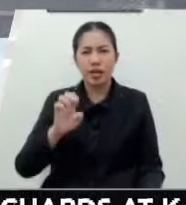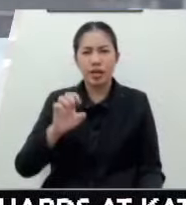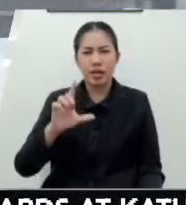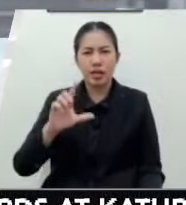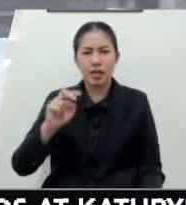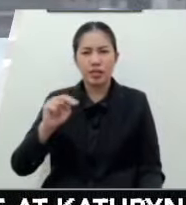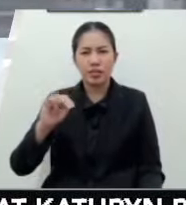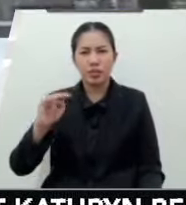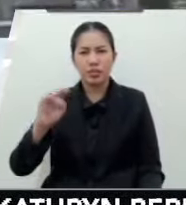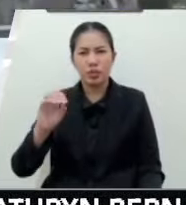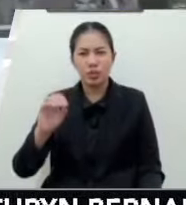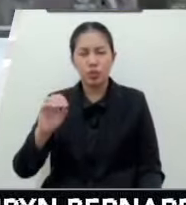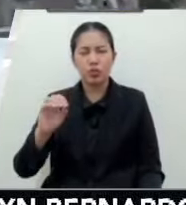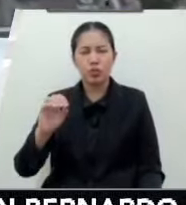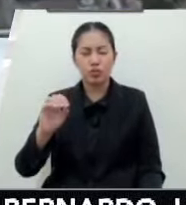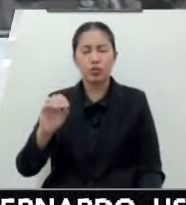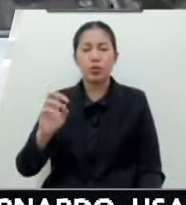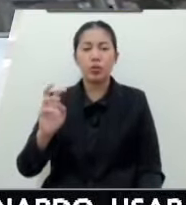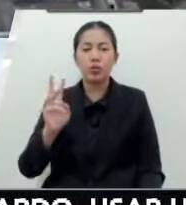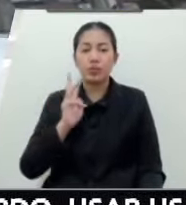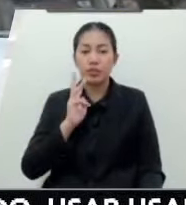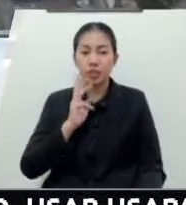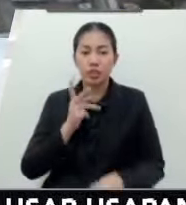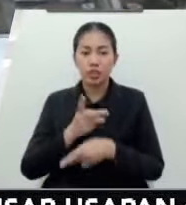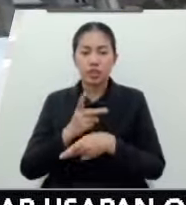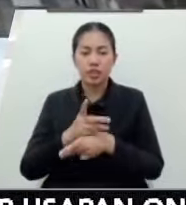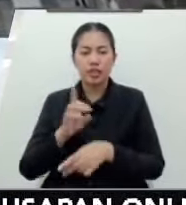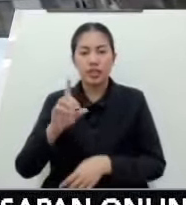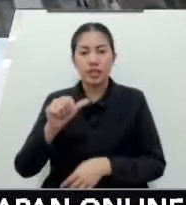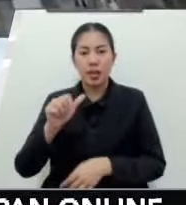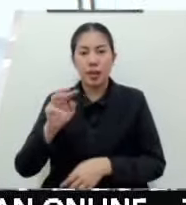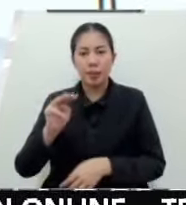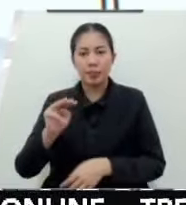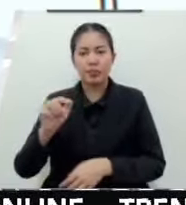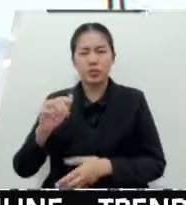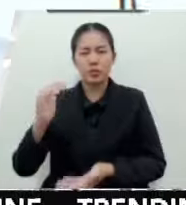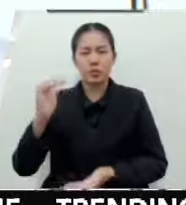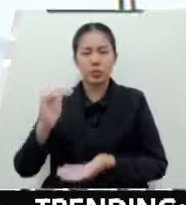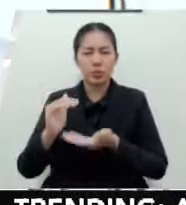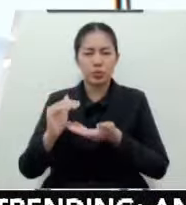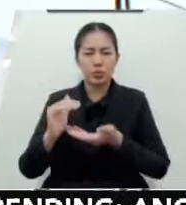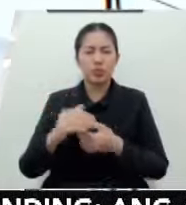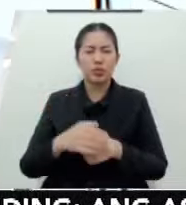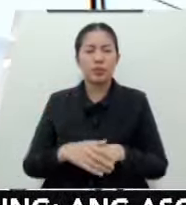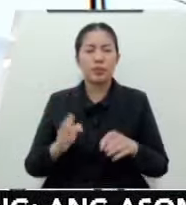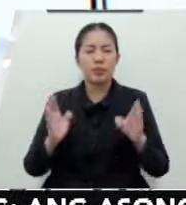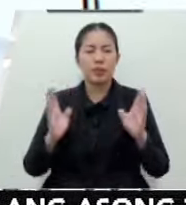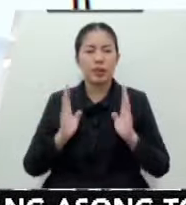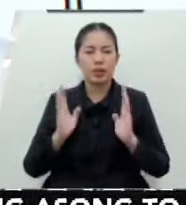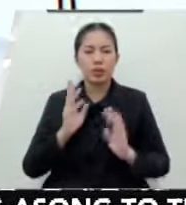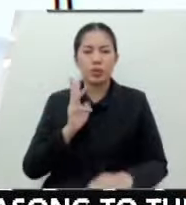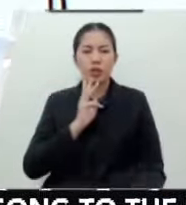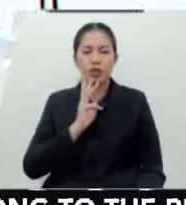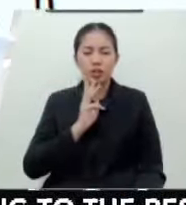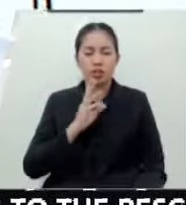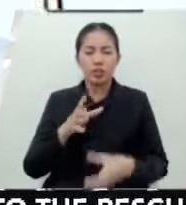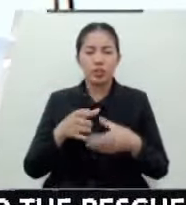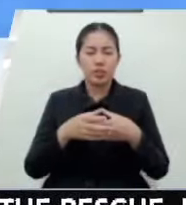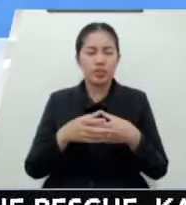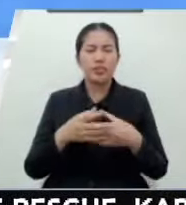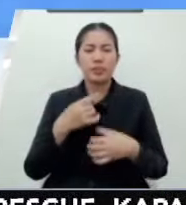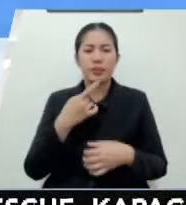water reservoir sa City of Pines. Sa projection ng Baguio Water District, hanggang Mayo na lamang ang supply ng tubig sa Santo